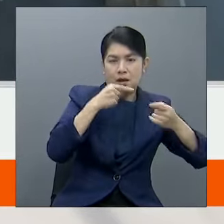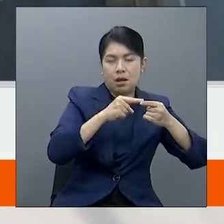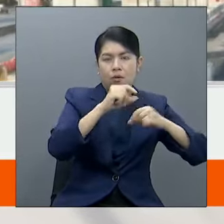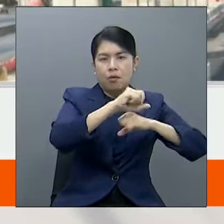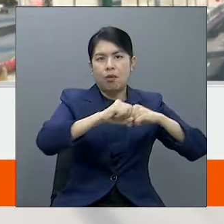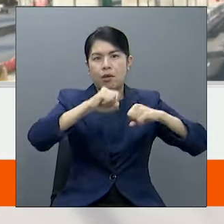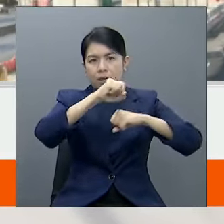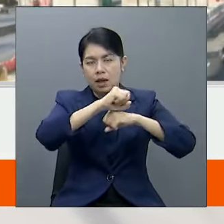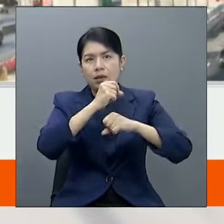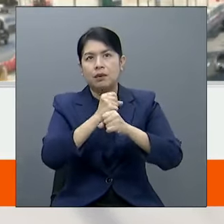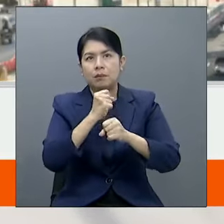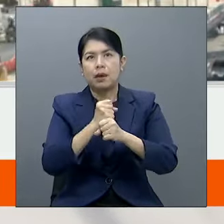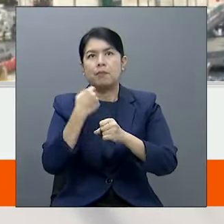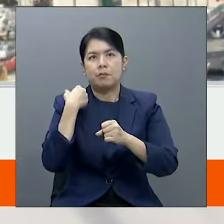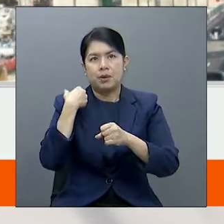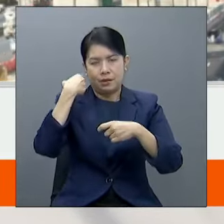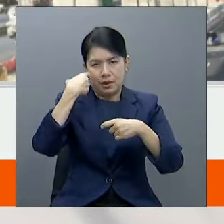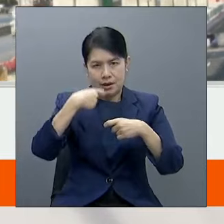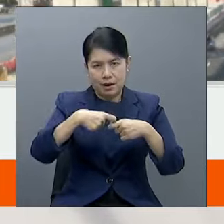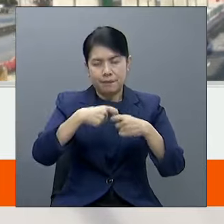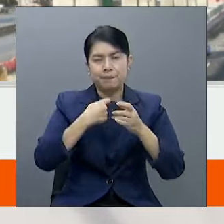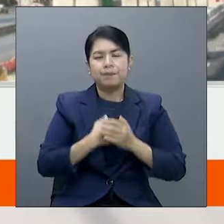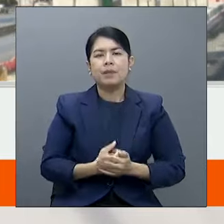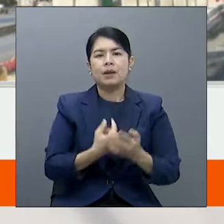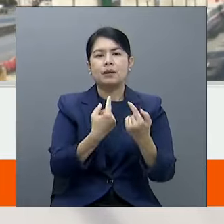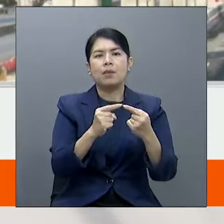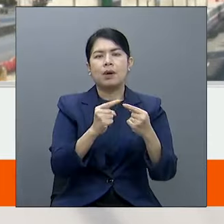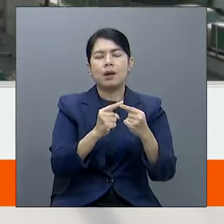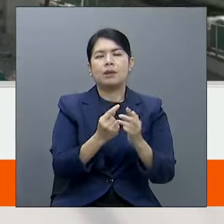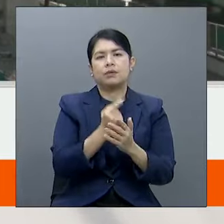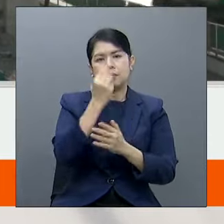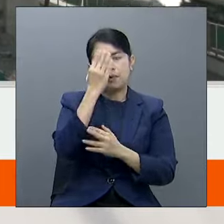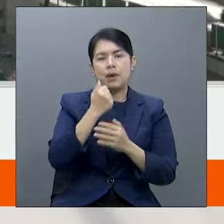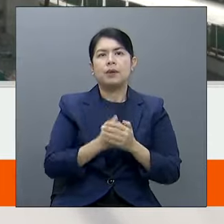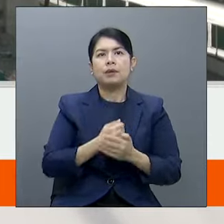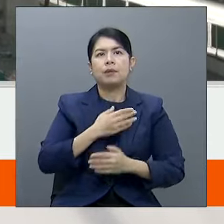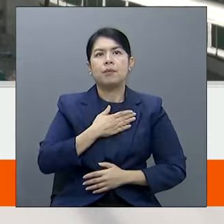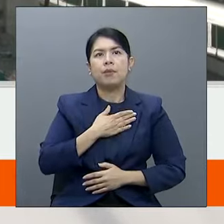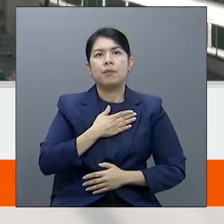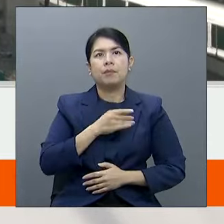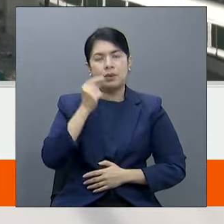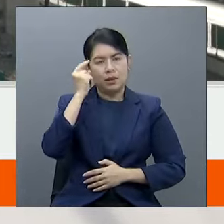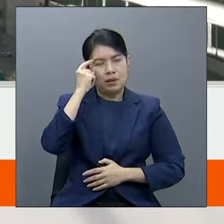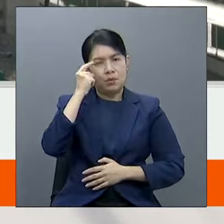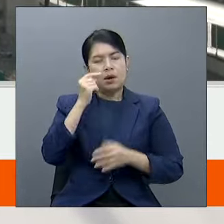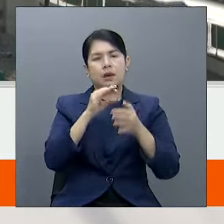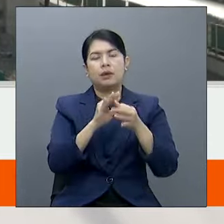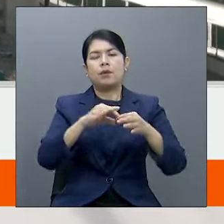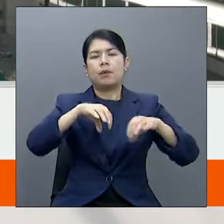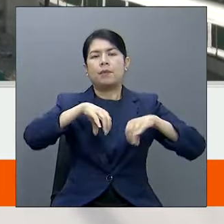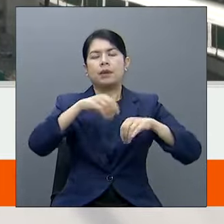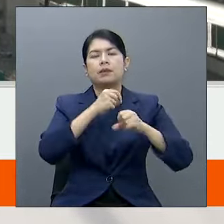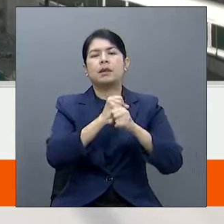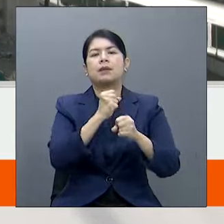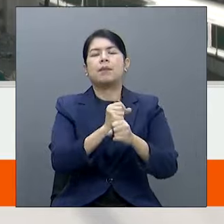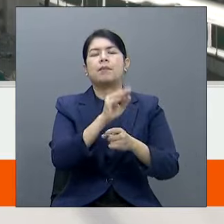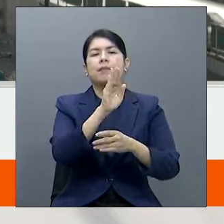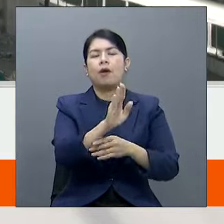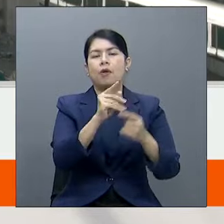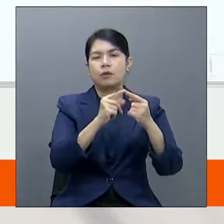จึงค่อนข้างจะเป็นไปได้ยากอย่างไรก็ตามนะครับผมคิดว่าในหลักการของการดำเนินการเนี่ยในทางวิศวกรรมนะ